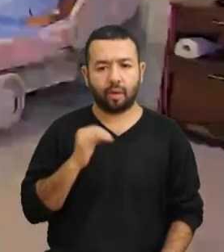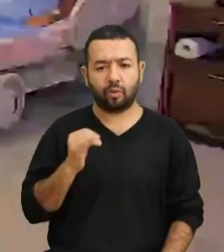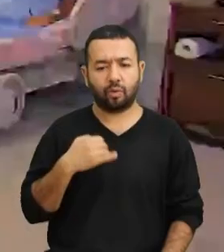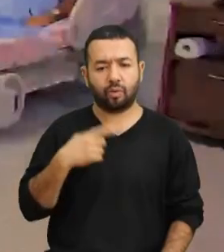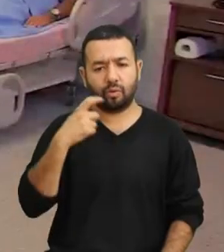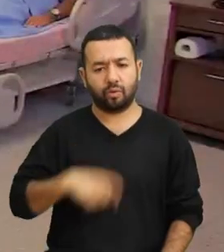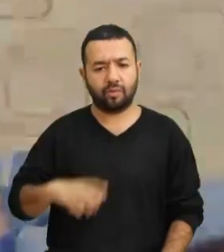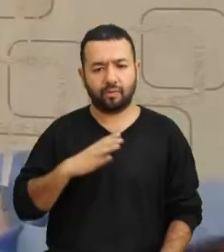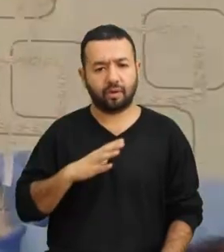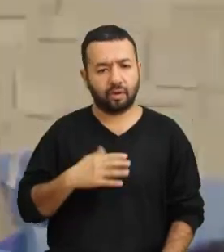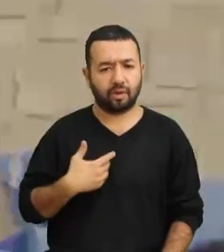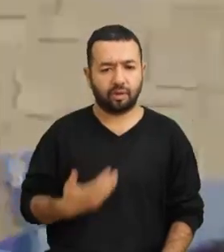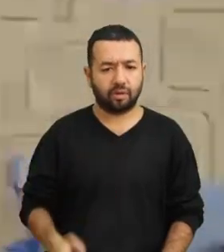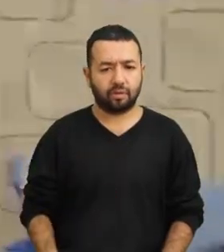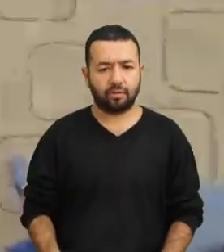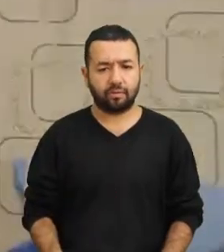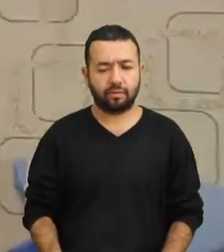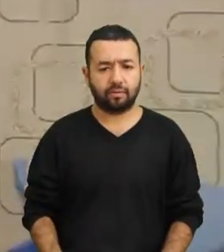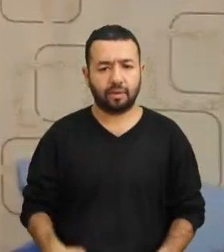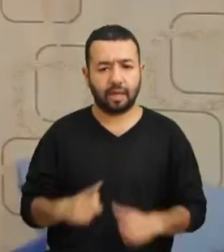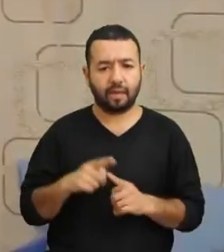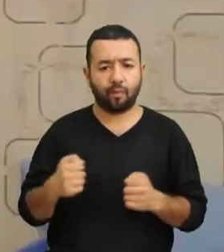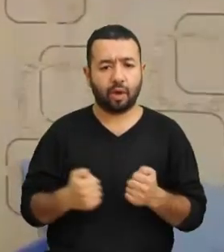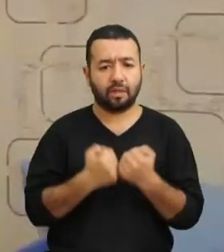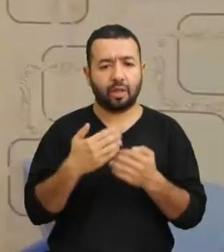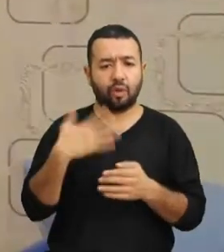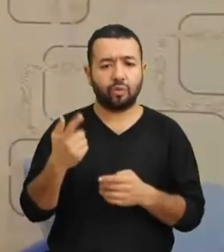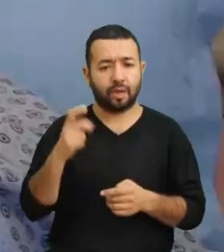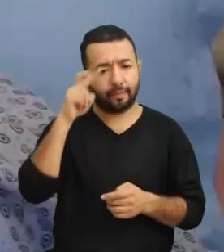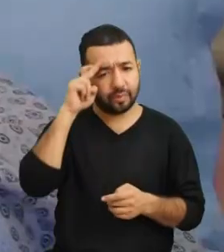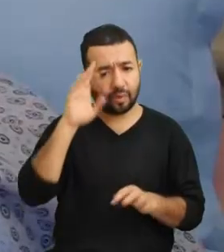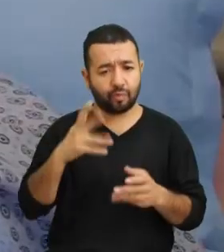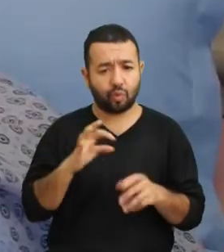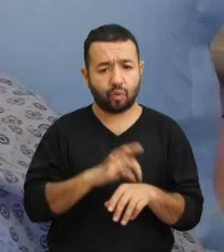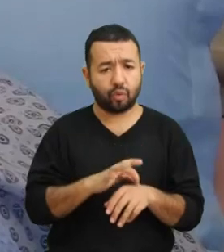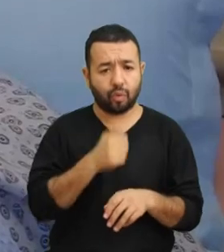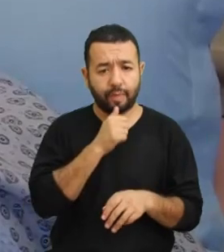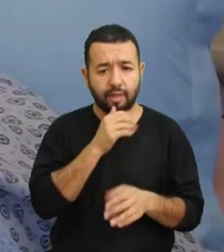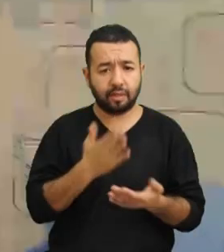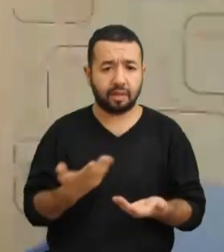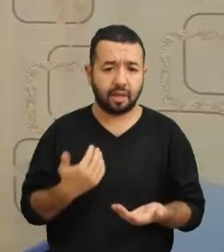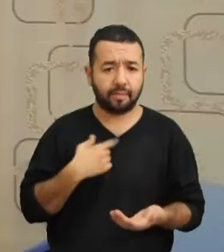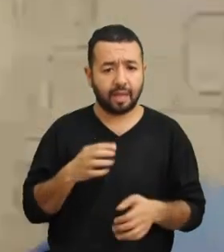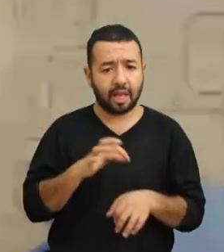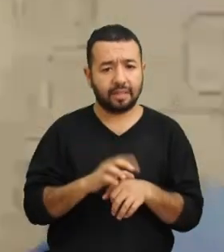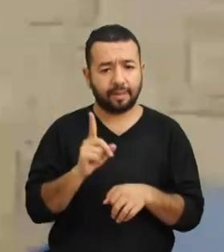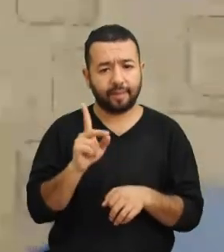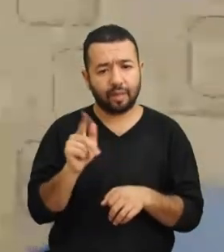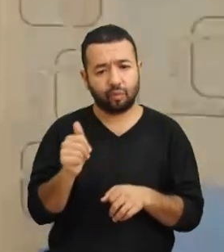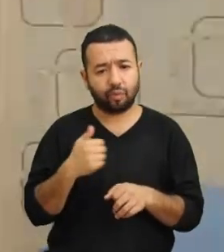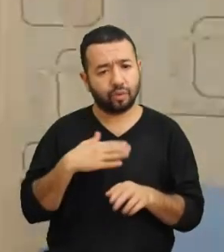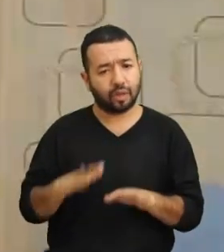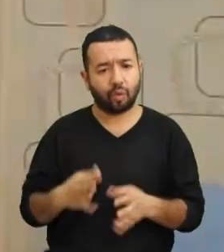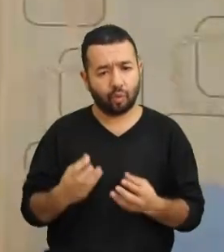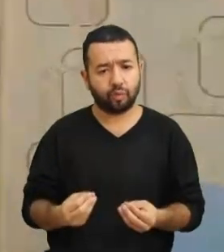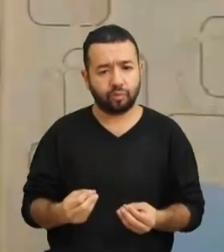kötü hissediyorum ama ya. Ay Tim bu kazadan sonra çok etkilendi doktor bey. Yani biz diyoruz ki hastanede bir iki gün daha kalalım